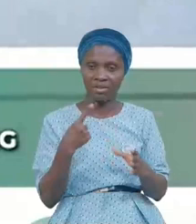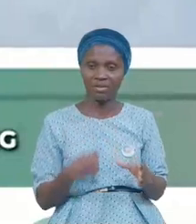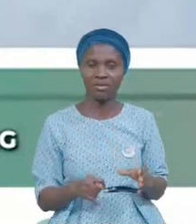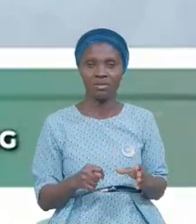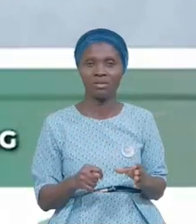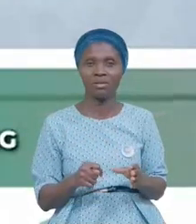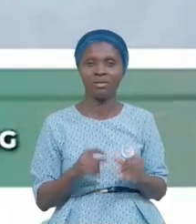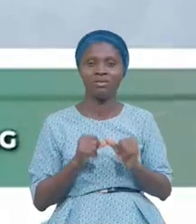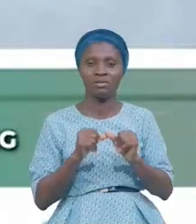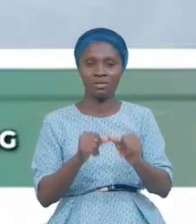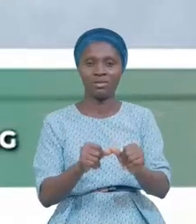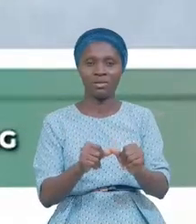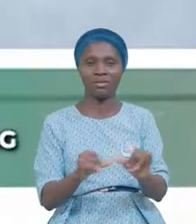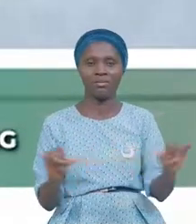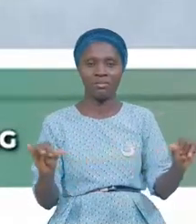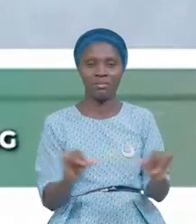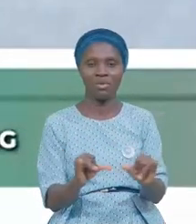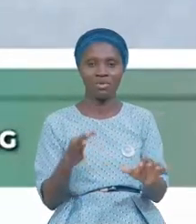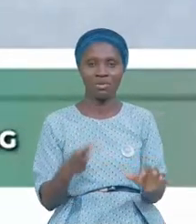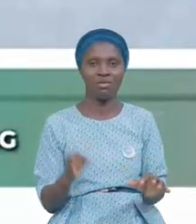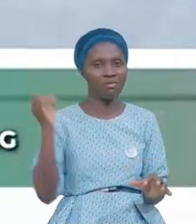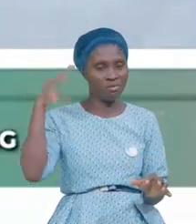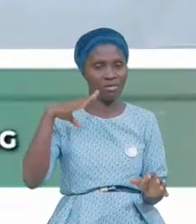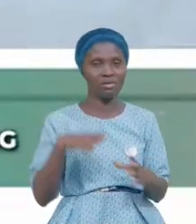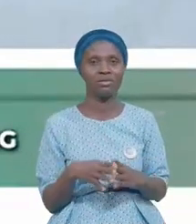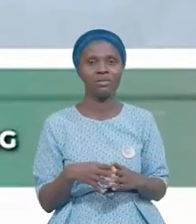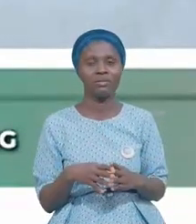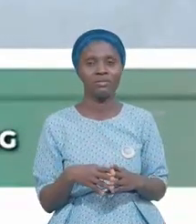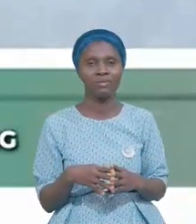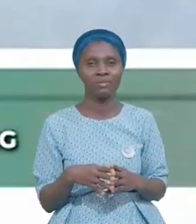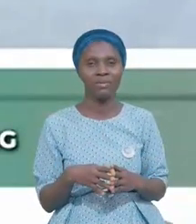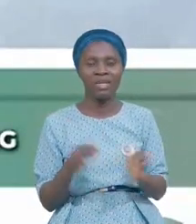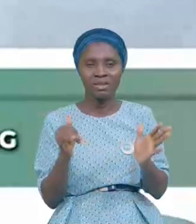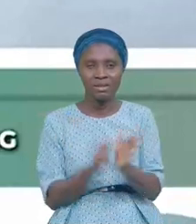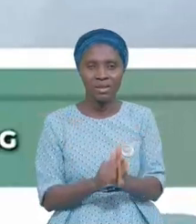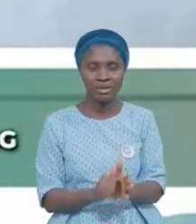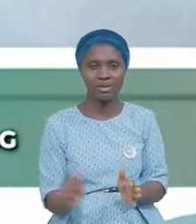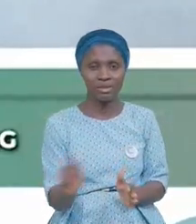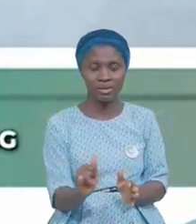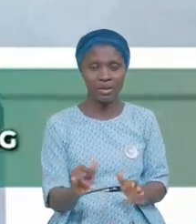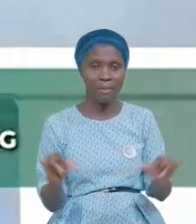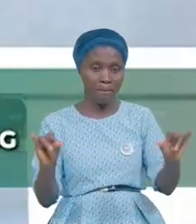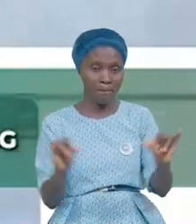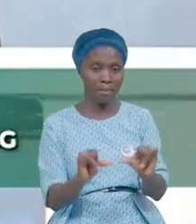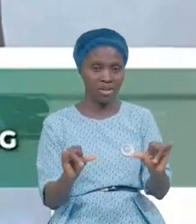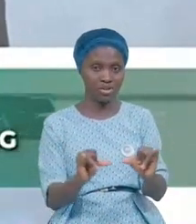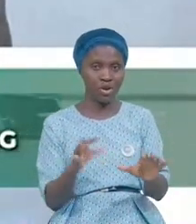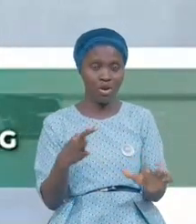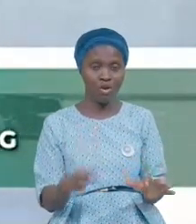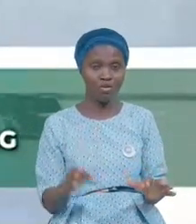Dans la mesure de grâce durable, la même mesure de grâce.